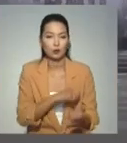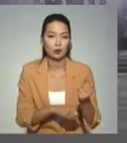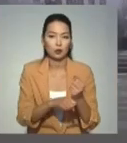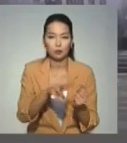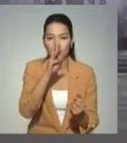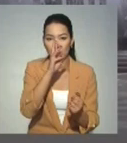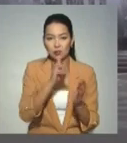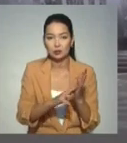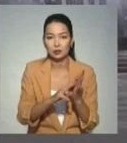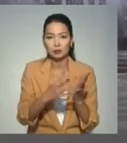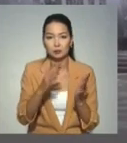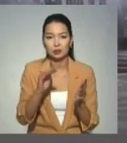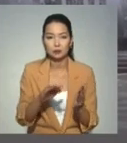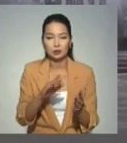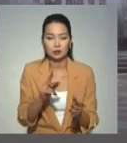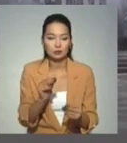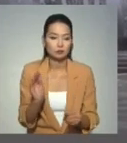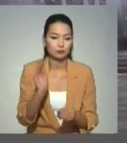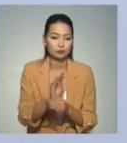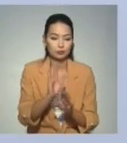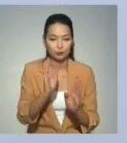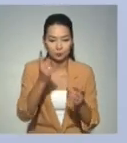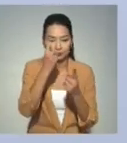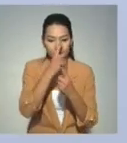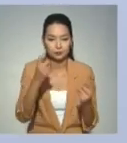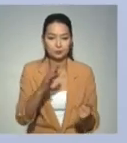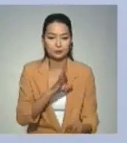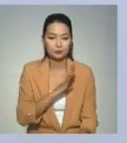жалақысын 85 мың теңгеге көтеретіндерін мәлімдеді.